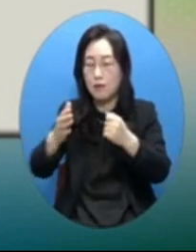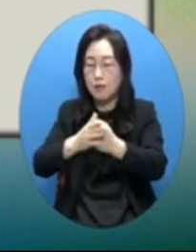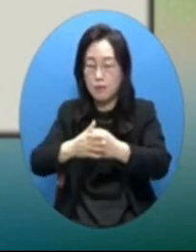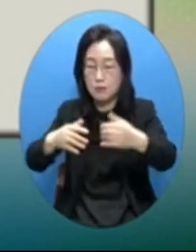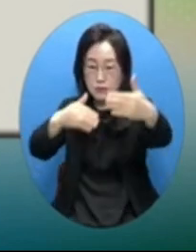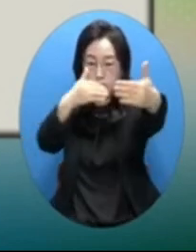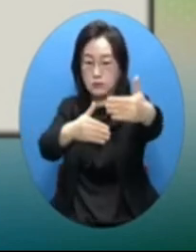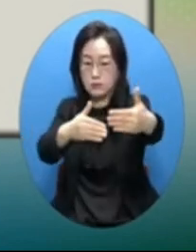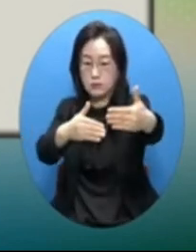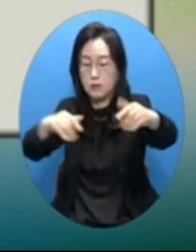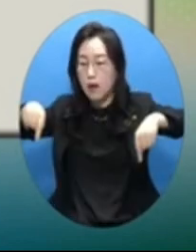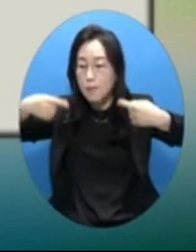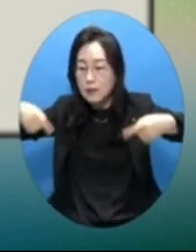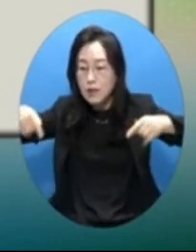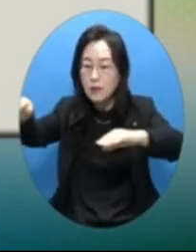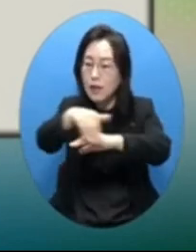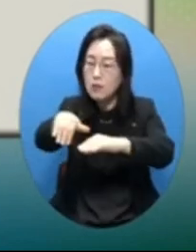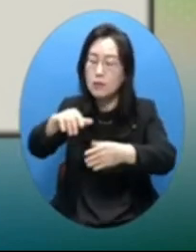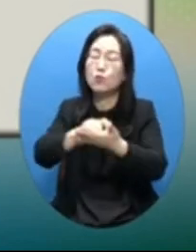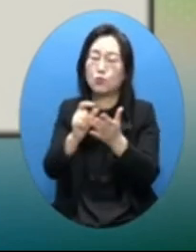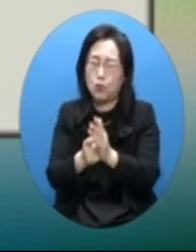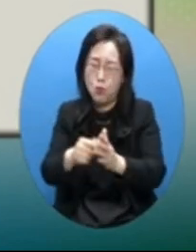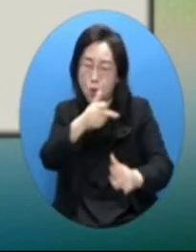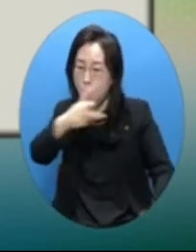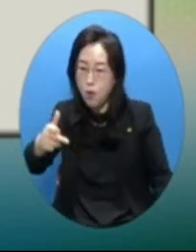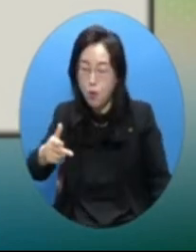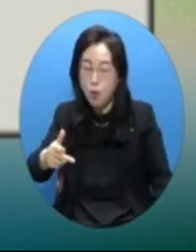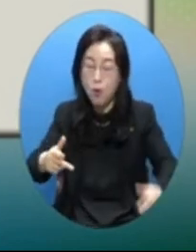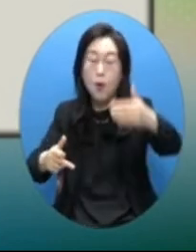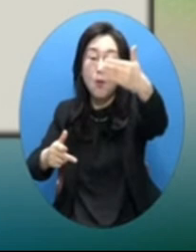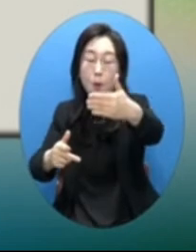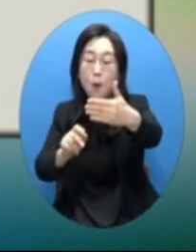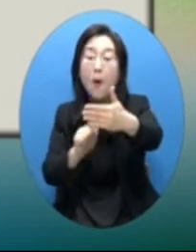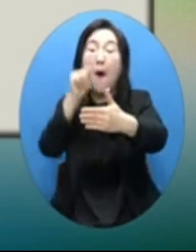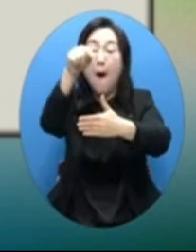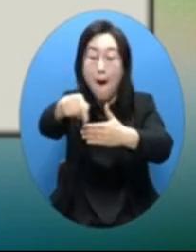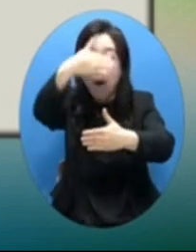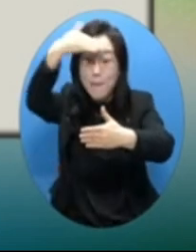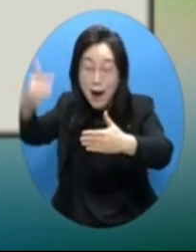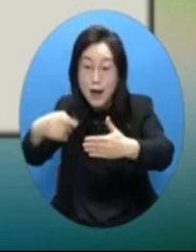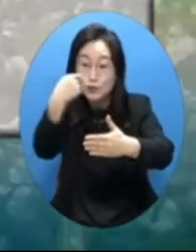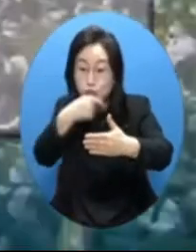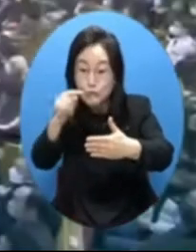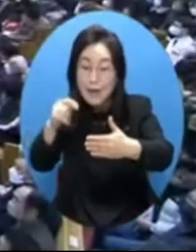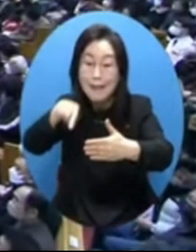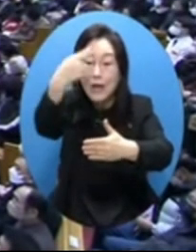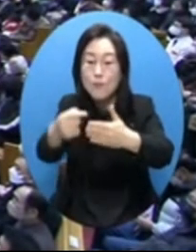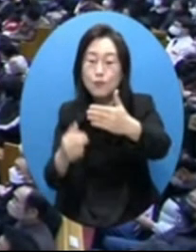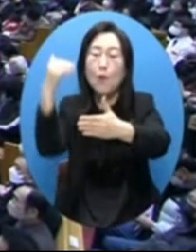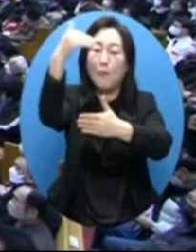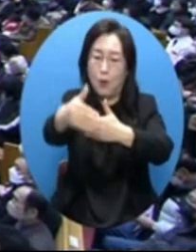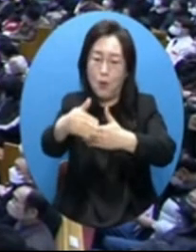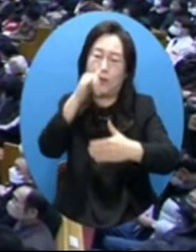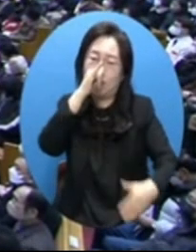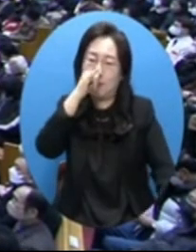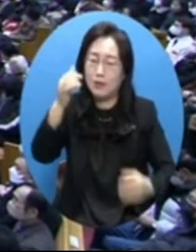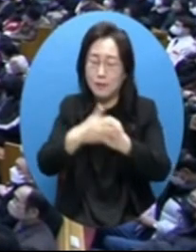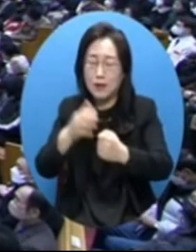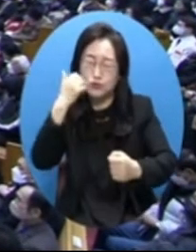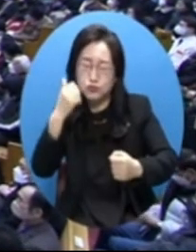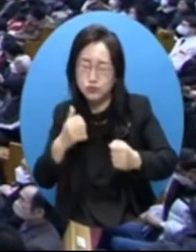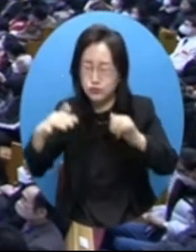정도라고 했습니다 겨우이 벽을 넘어간다고 해도 그 다음 벽이 또 기다리고 있었습니다 그래서 어느 저기